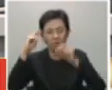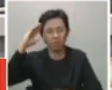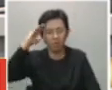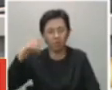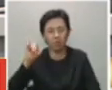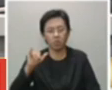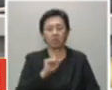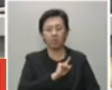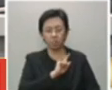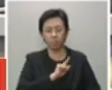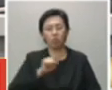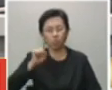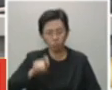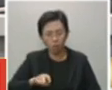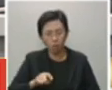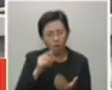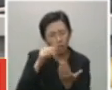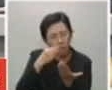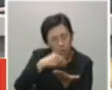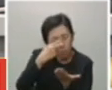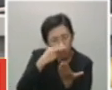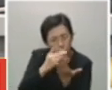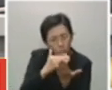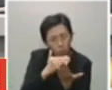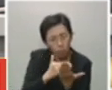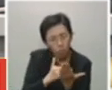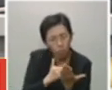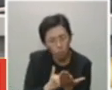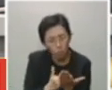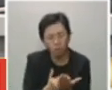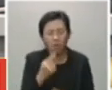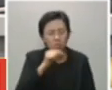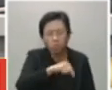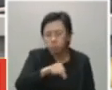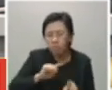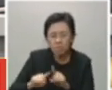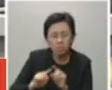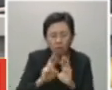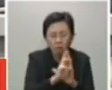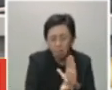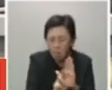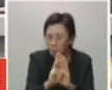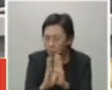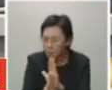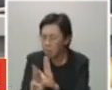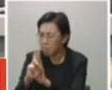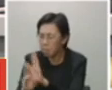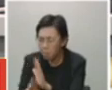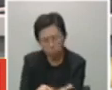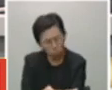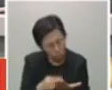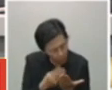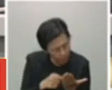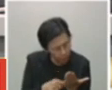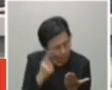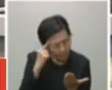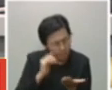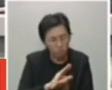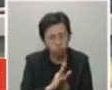ะครับไปศึกษาระเบียบปฏิบัติเถอะของใครก็แล้วแต่นะครับแล้วกลับไปประยุ